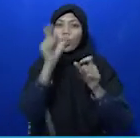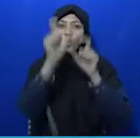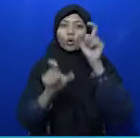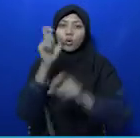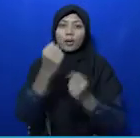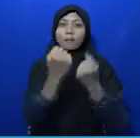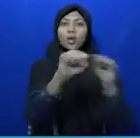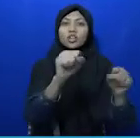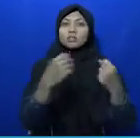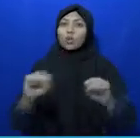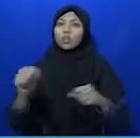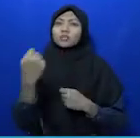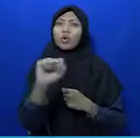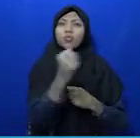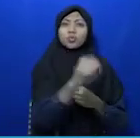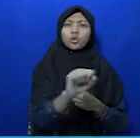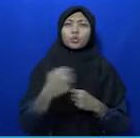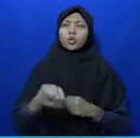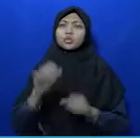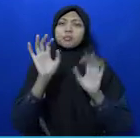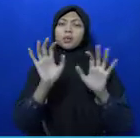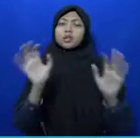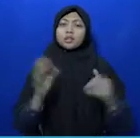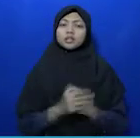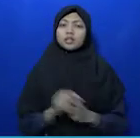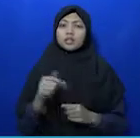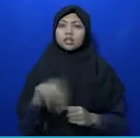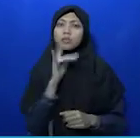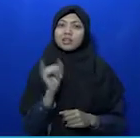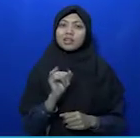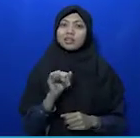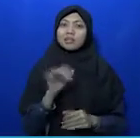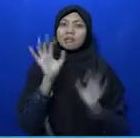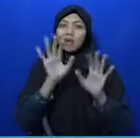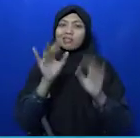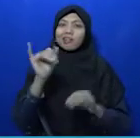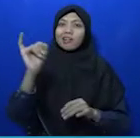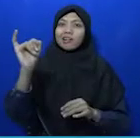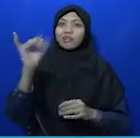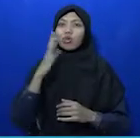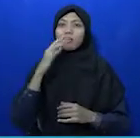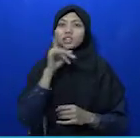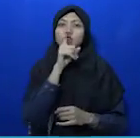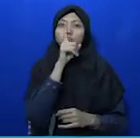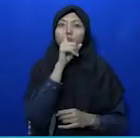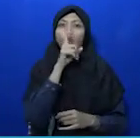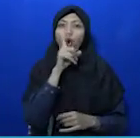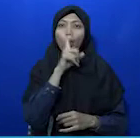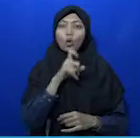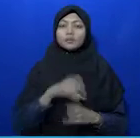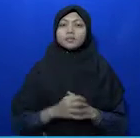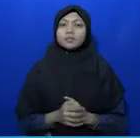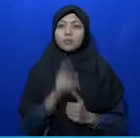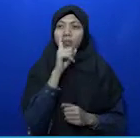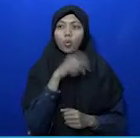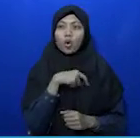kritikan-kritikan para perusahaan ini bisa dijadikan bahan untuk negosiasi ini yang disampaikan Pak Kristianto